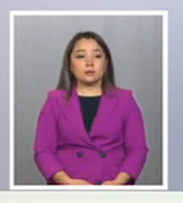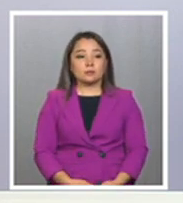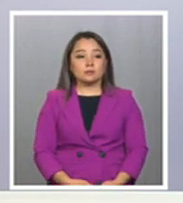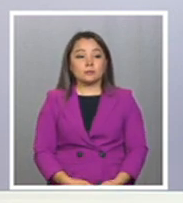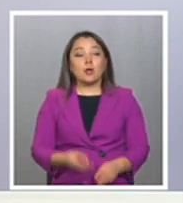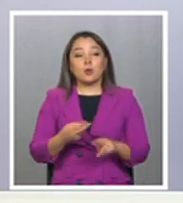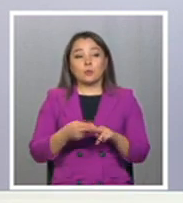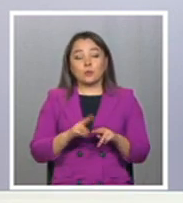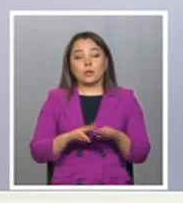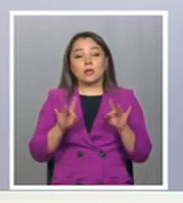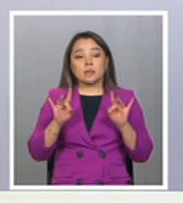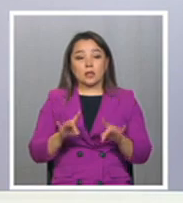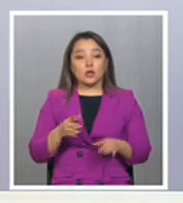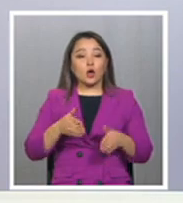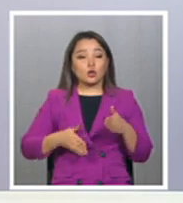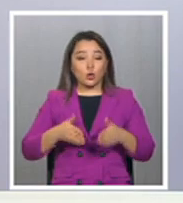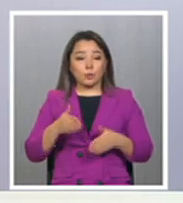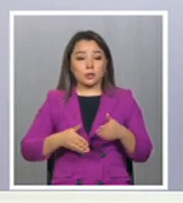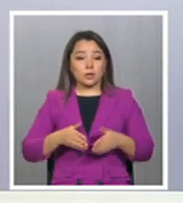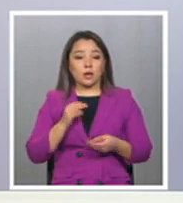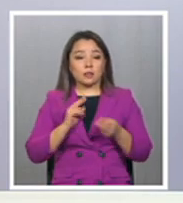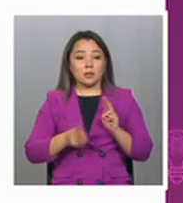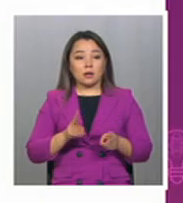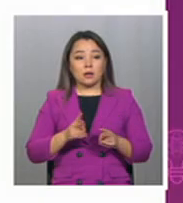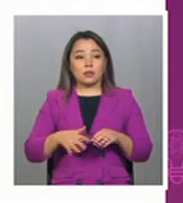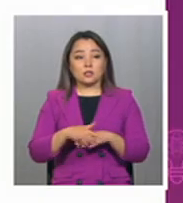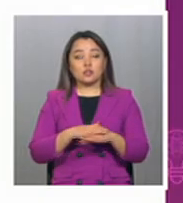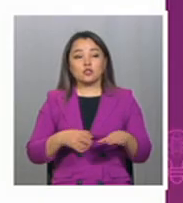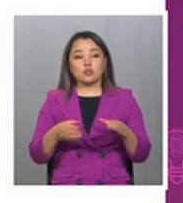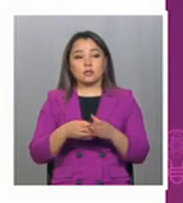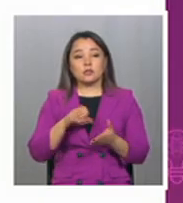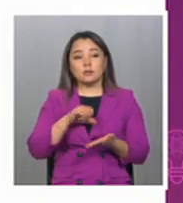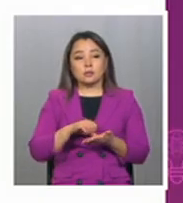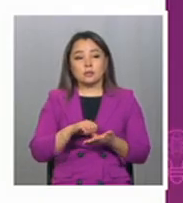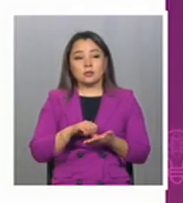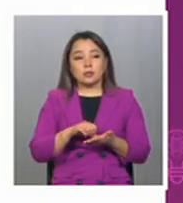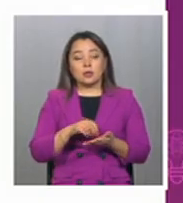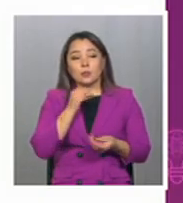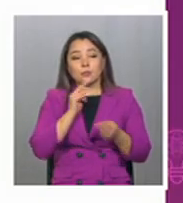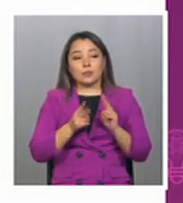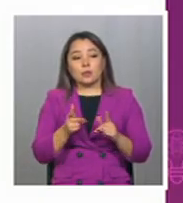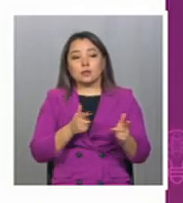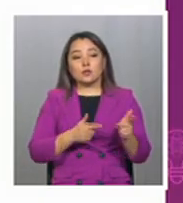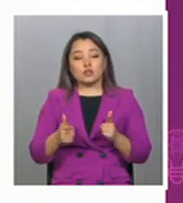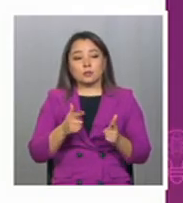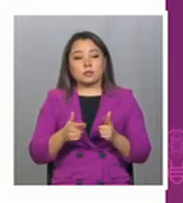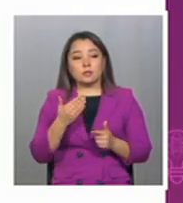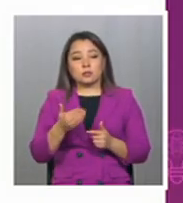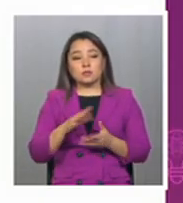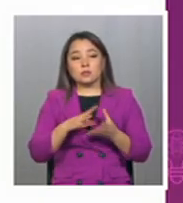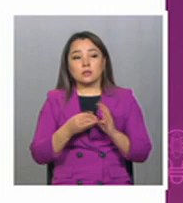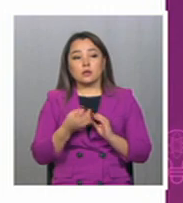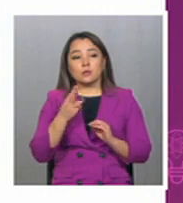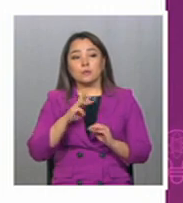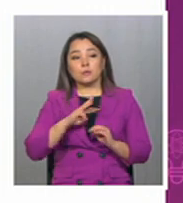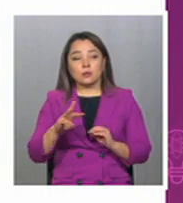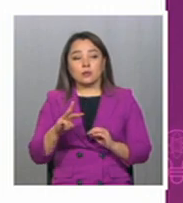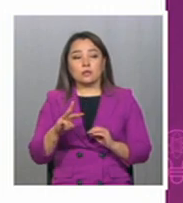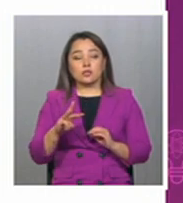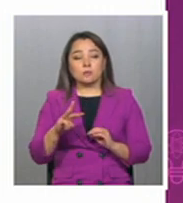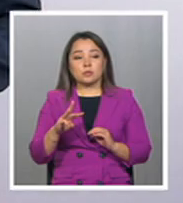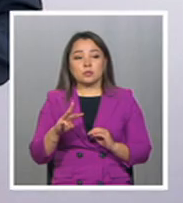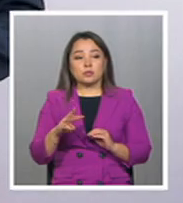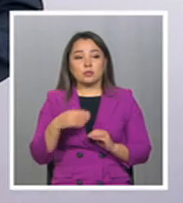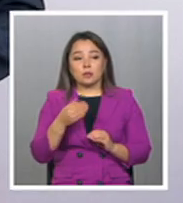Бұл ресторанда робот аспаздар жұмыс жасайды. Олар тағамды дайындауға небәрі 3 минут қана уақыт жұмсайды